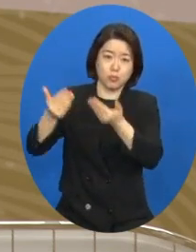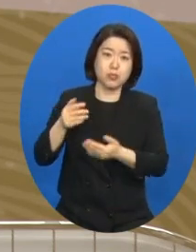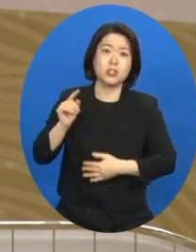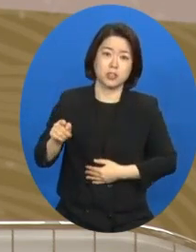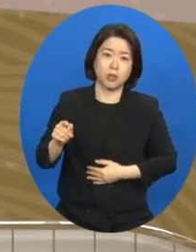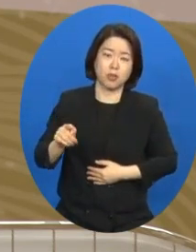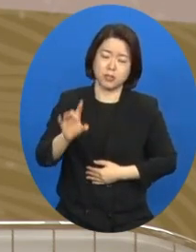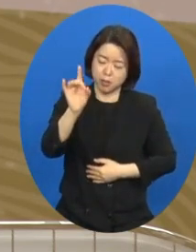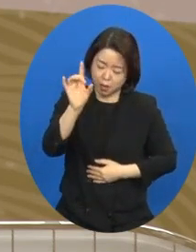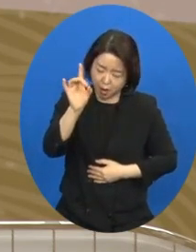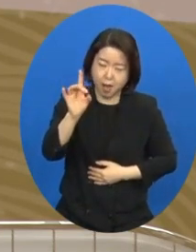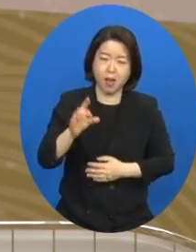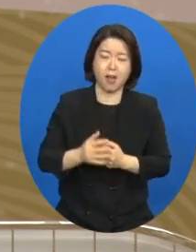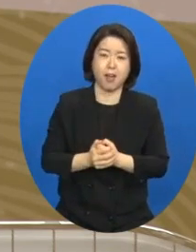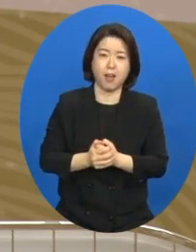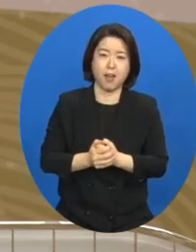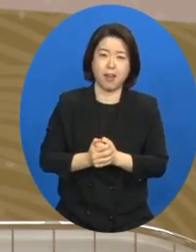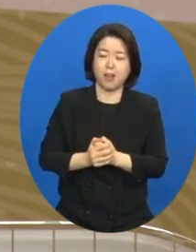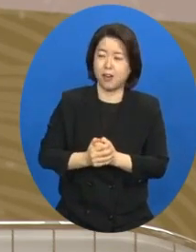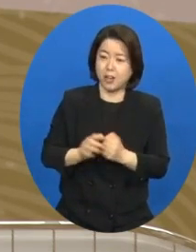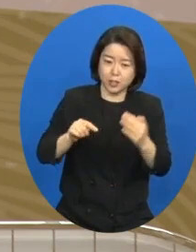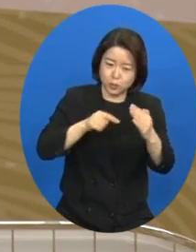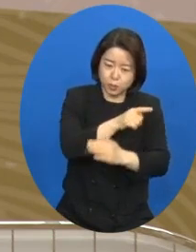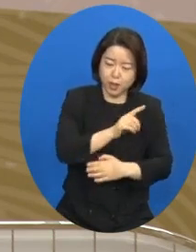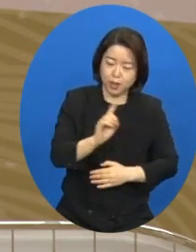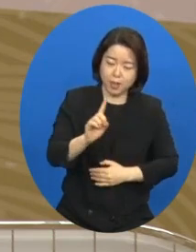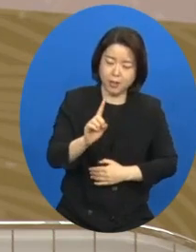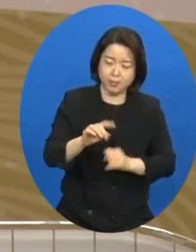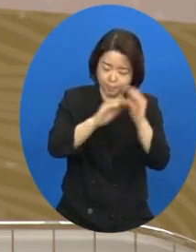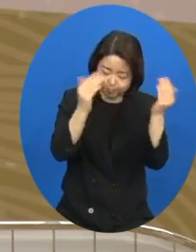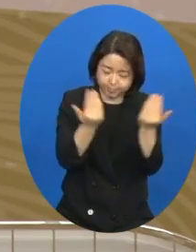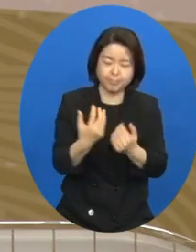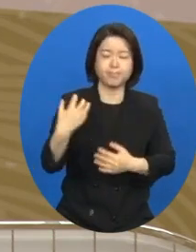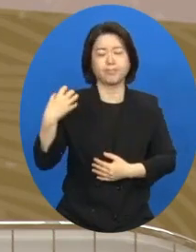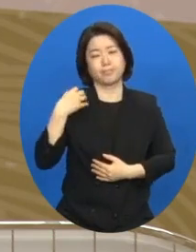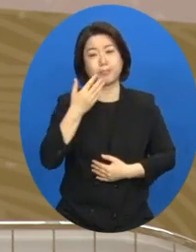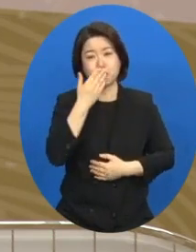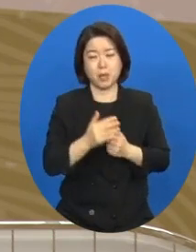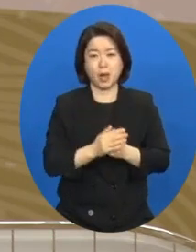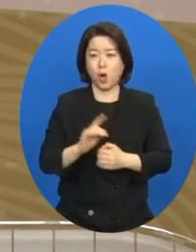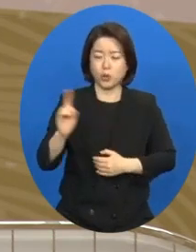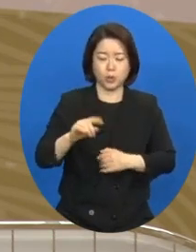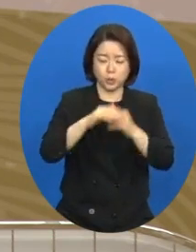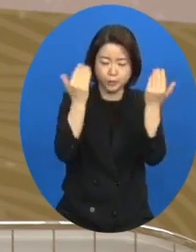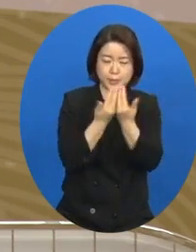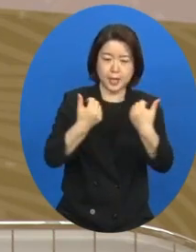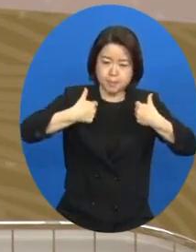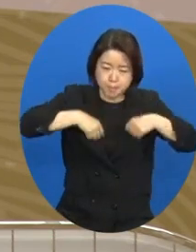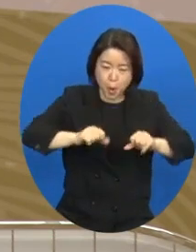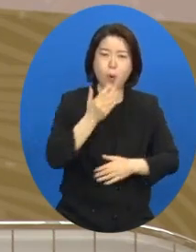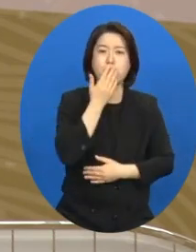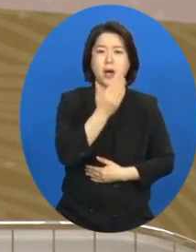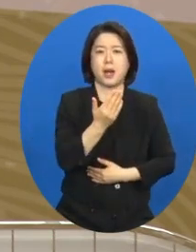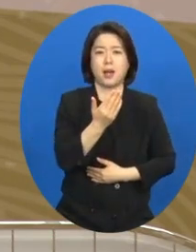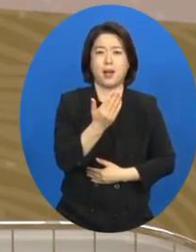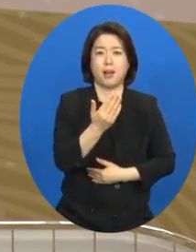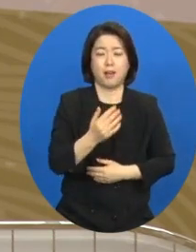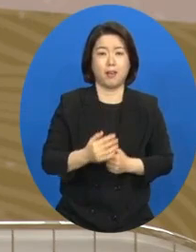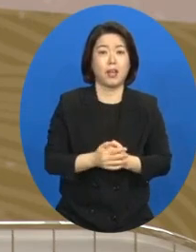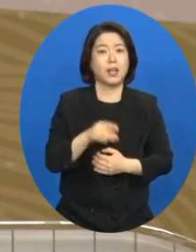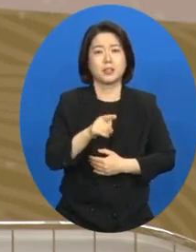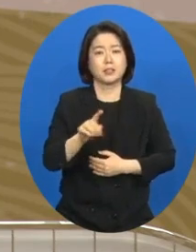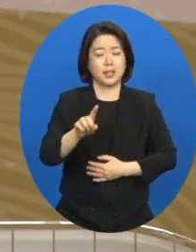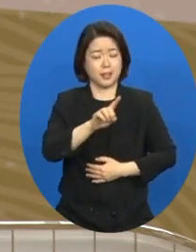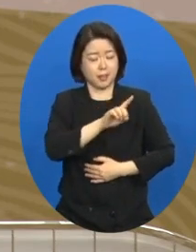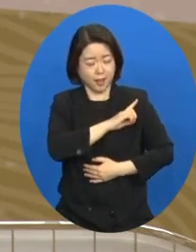고고 안하면 어떤 것도 저는 감당할 수 있을것 같고 어떤 것도 다 포기할 수 있을 것 같았어요 그게